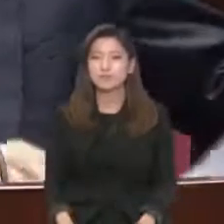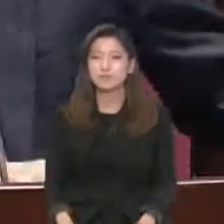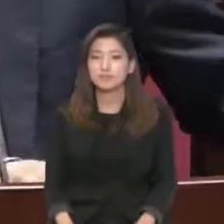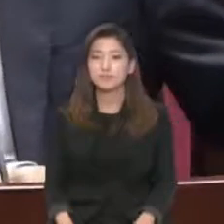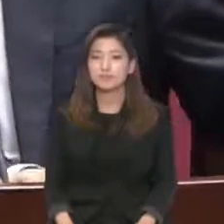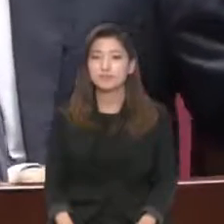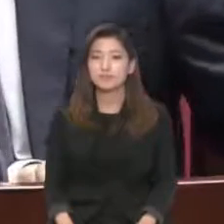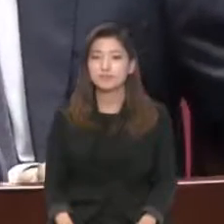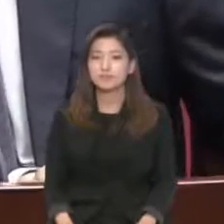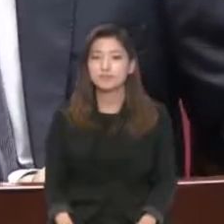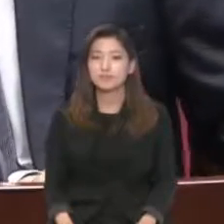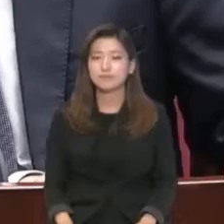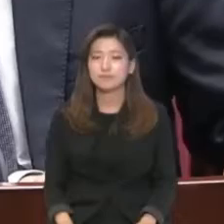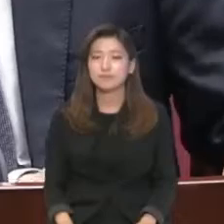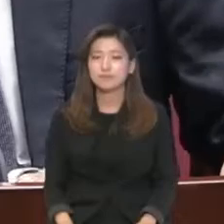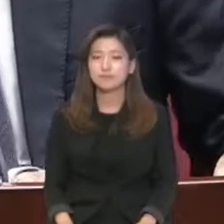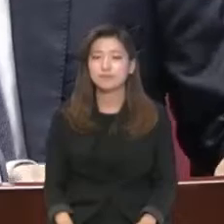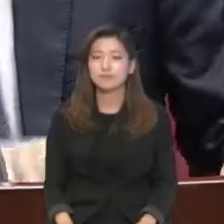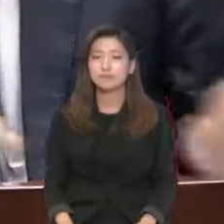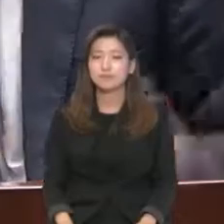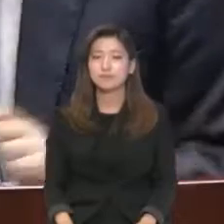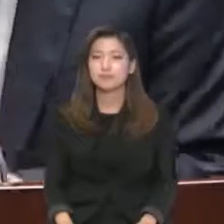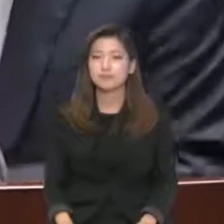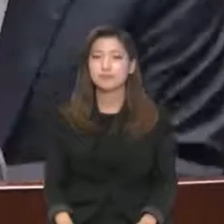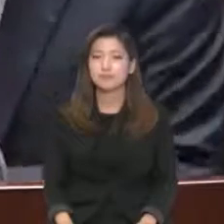마지막은 아니고요. 다음 질문 드려보도록 하겠습니다.